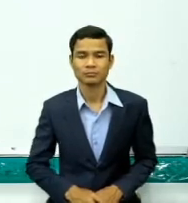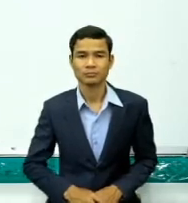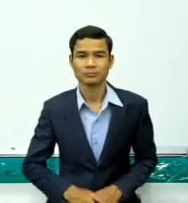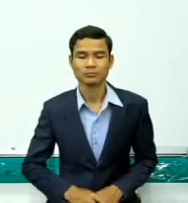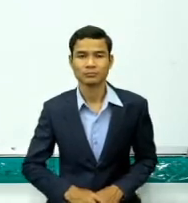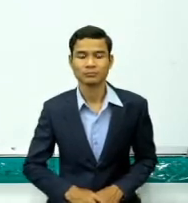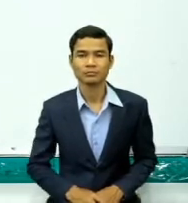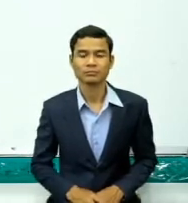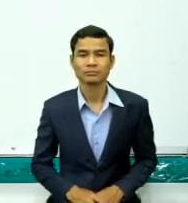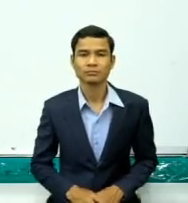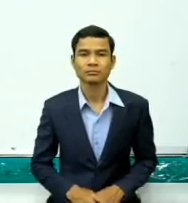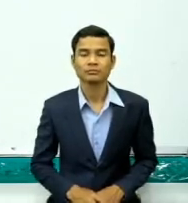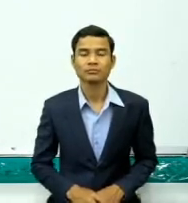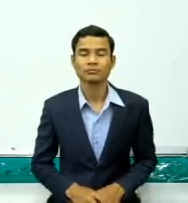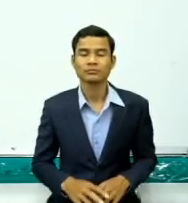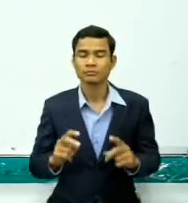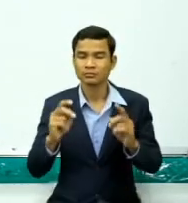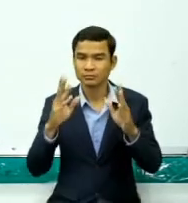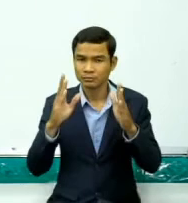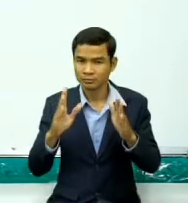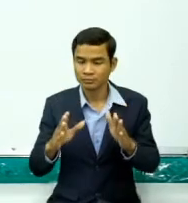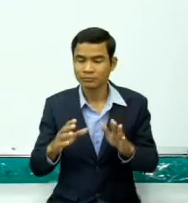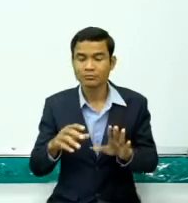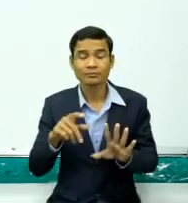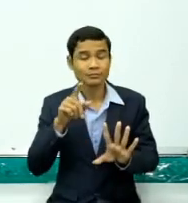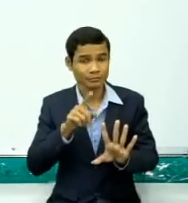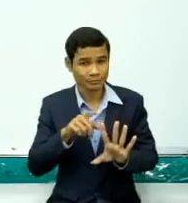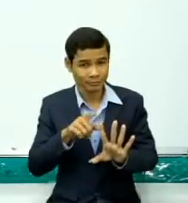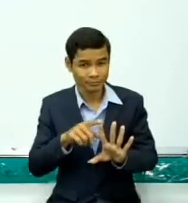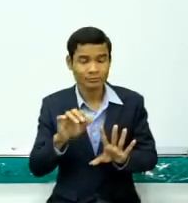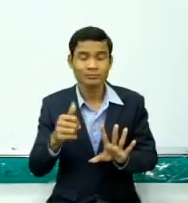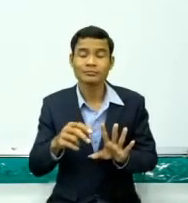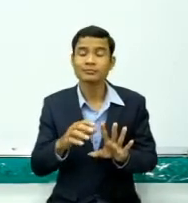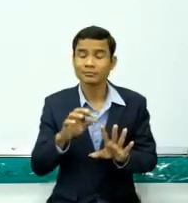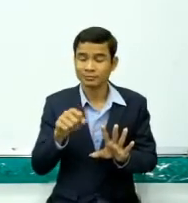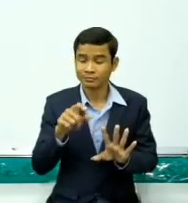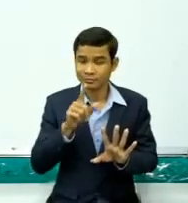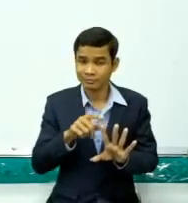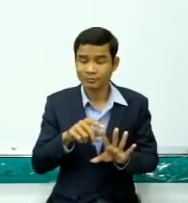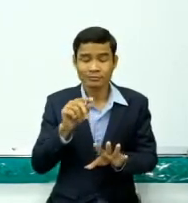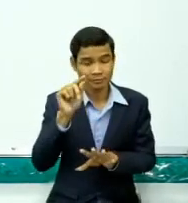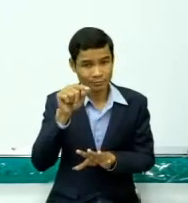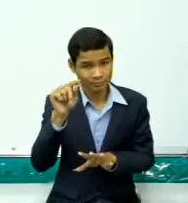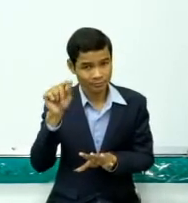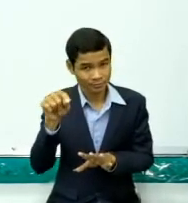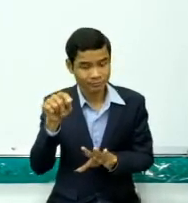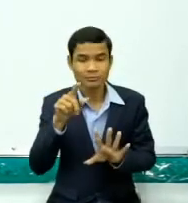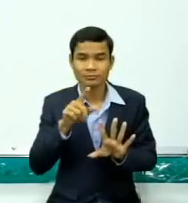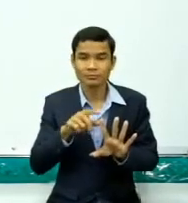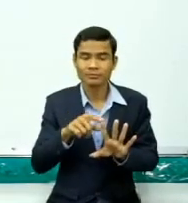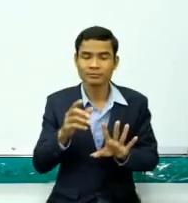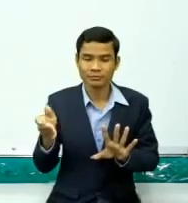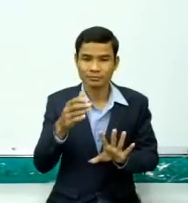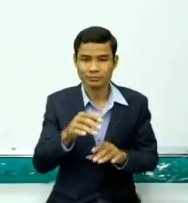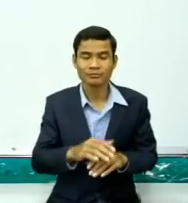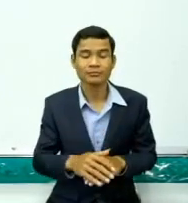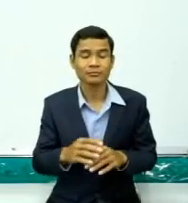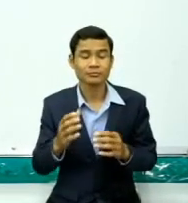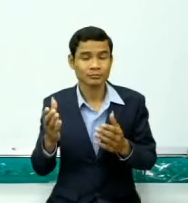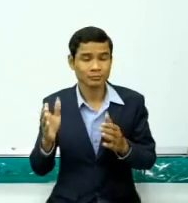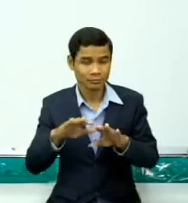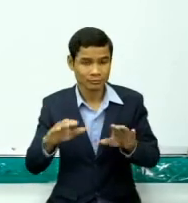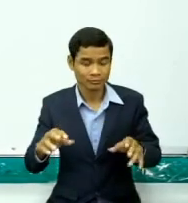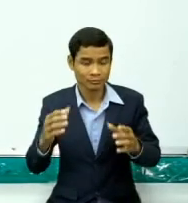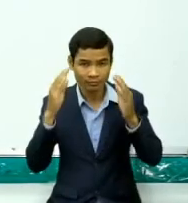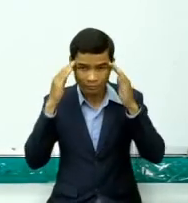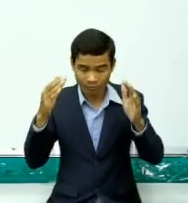nè cứ đã sờ nhá một sẽ cả toán được con sầm lấp vì cha con tặng ở khnía chăm sờ đập nè cứ bọc